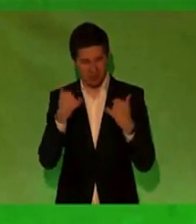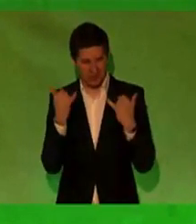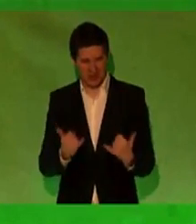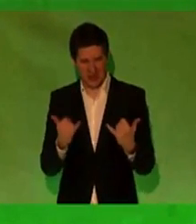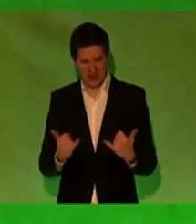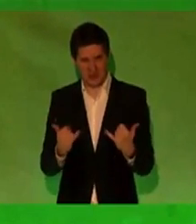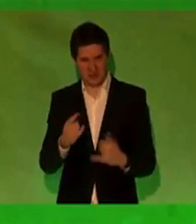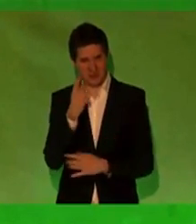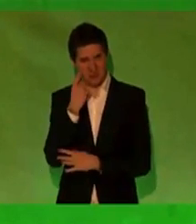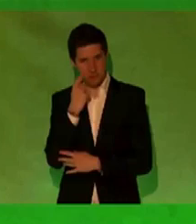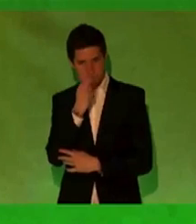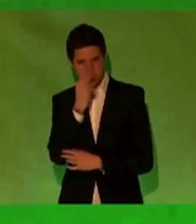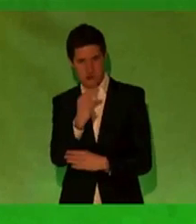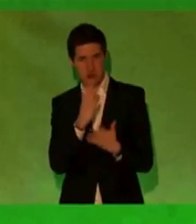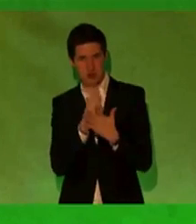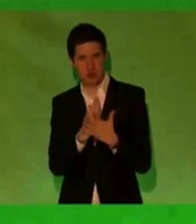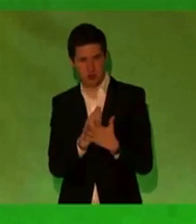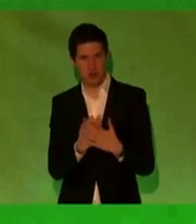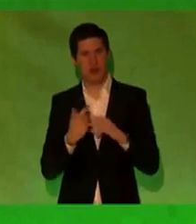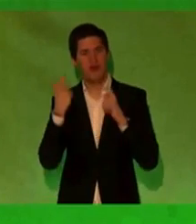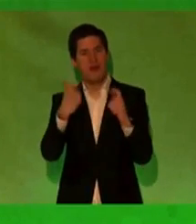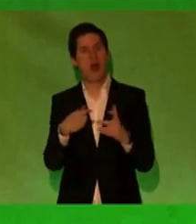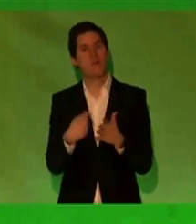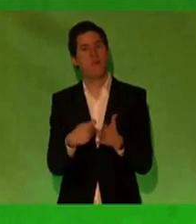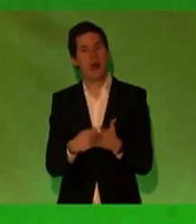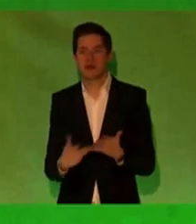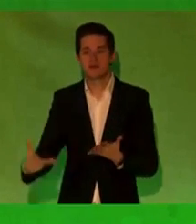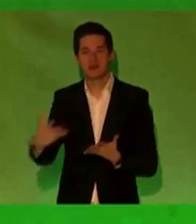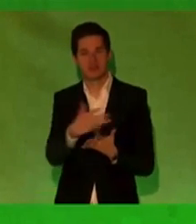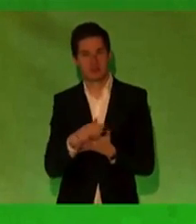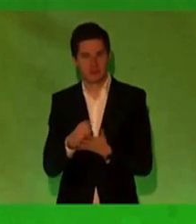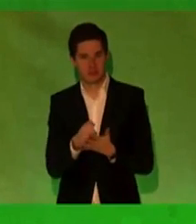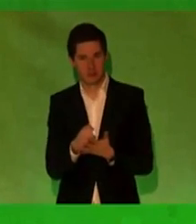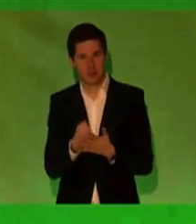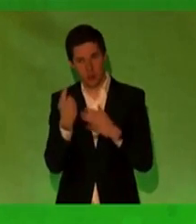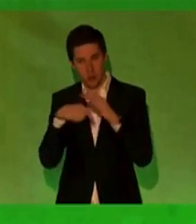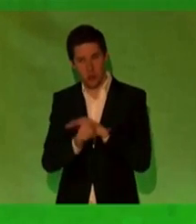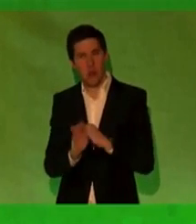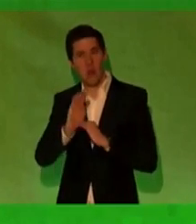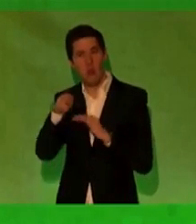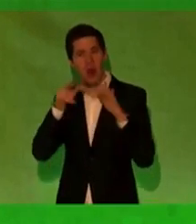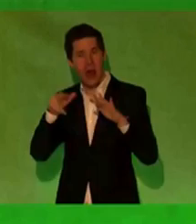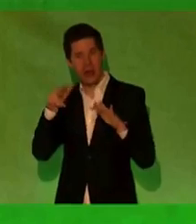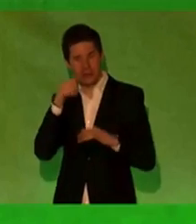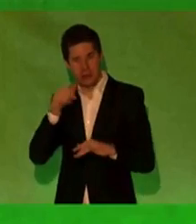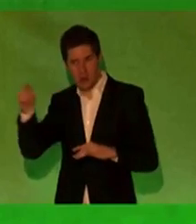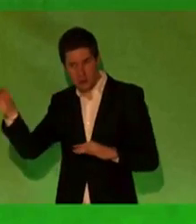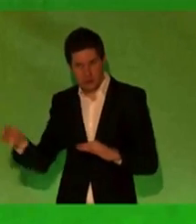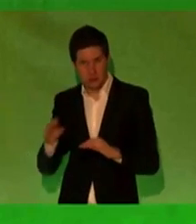Wenn wir die derzeitige Gesamtheit der Fahrpreiseinnahmen in NRW durch Beiträge der über 18-Jährigen